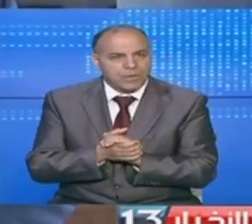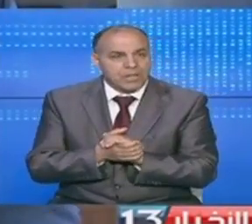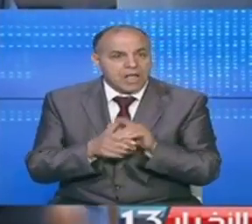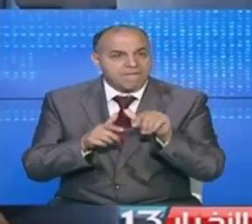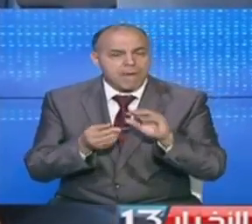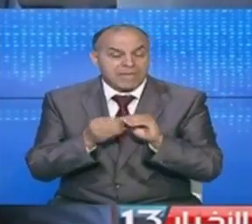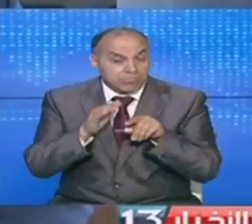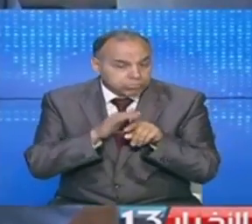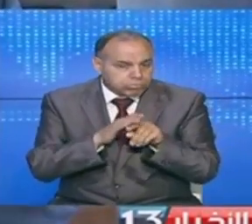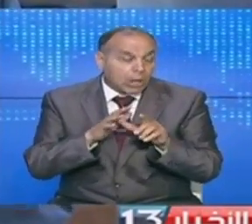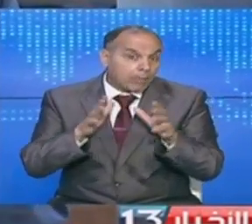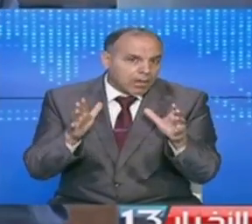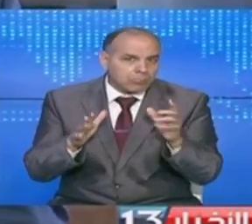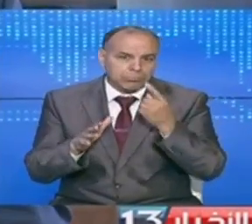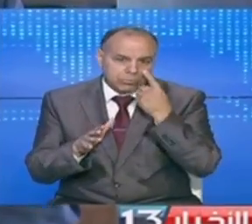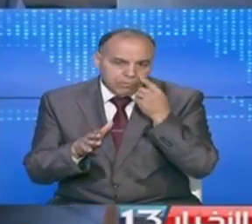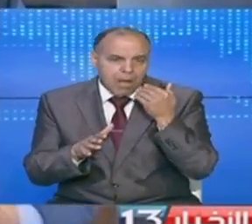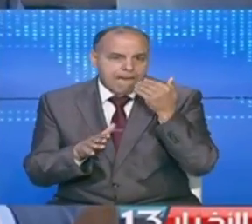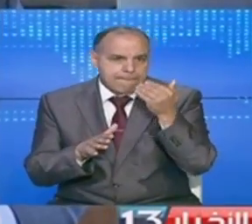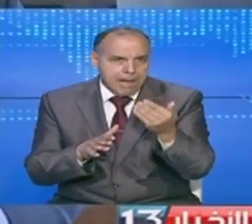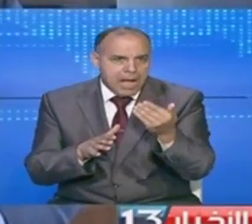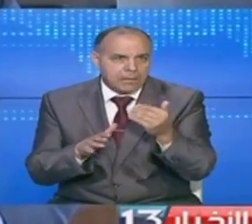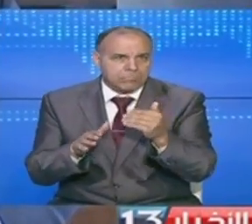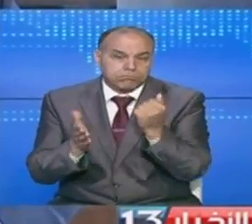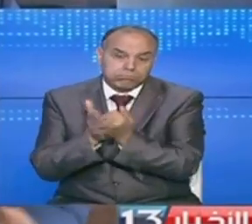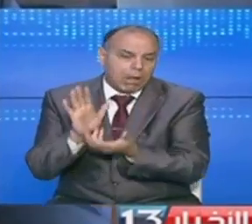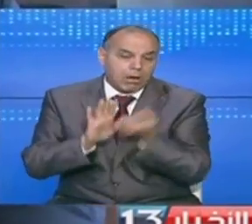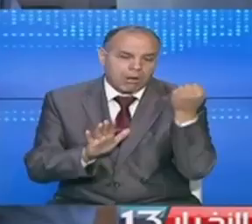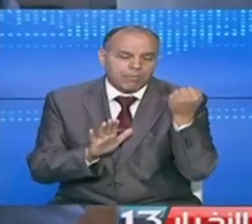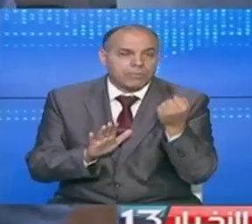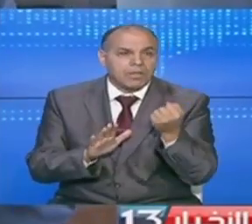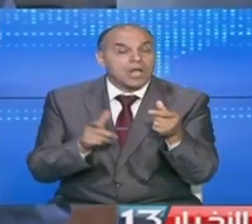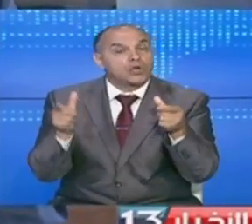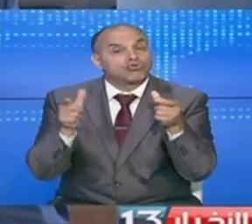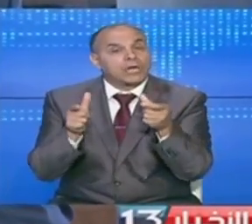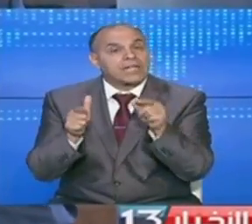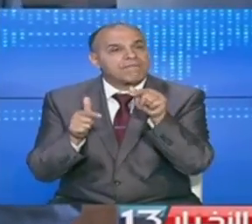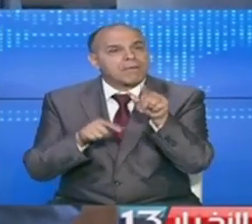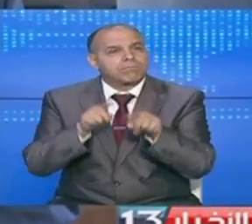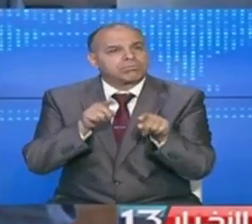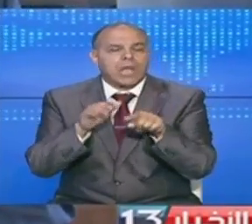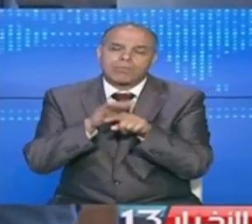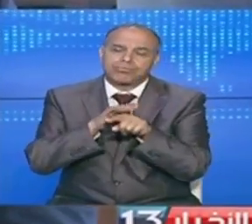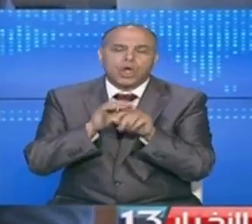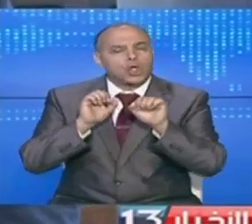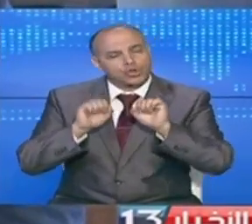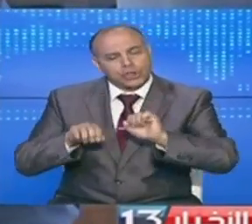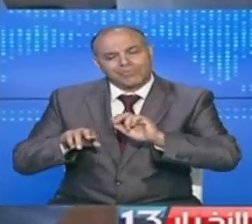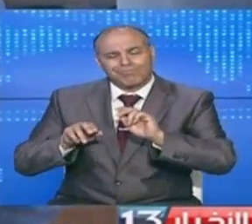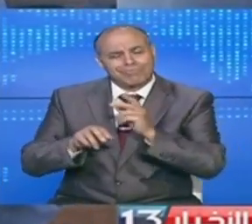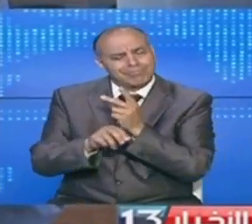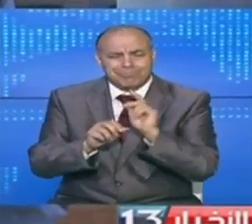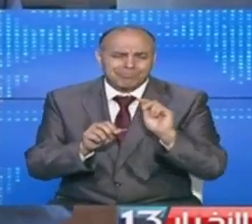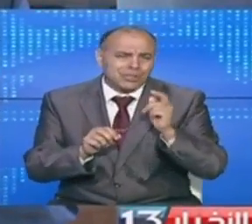لاليات مع نهايه كبيره اه صاحب الترخيص وبالنسبه المؤسسات بعض الاخلالات اللي بنعتبرها من